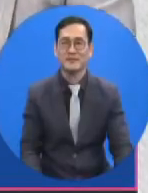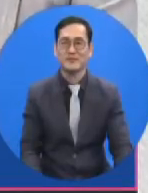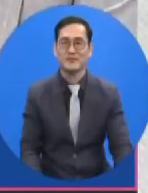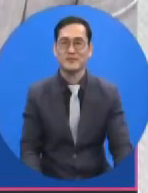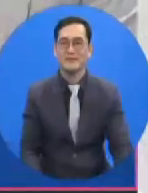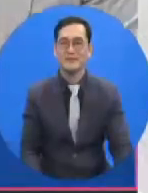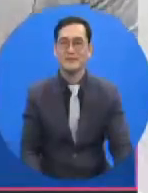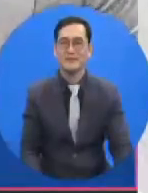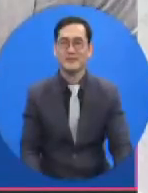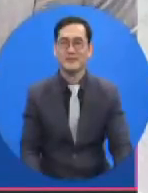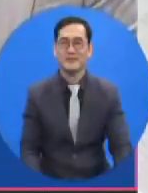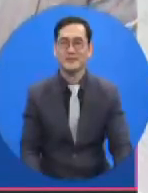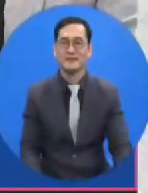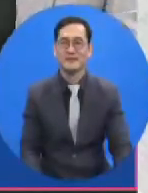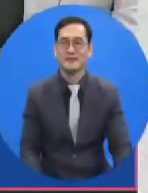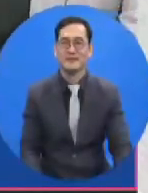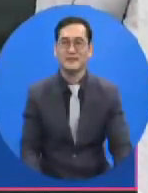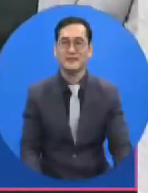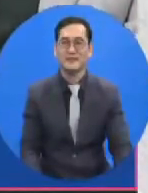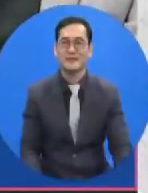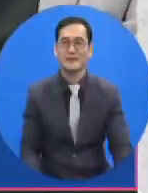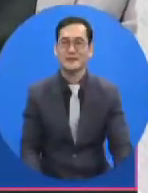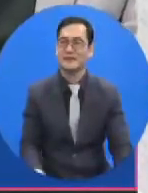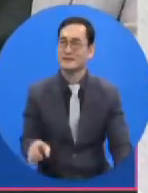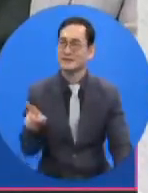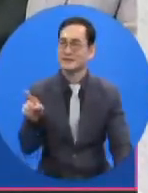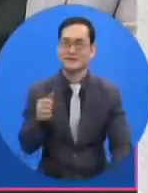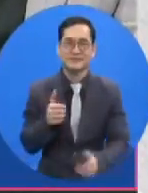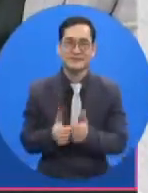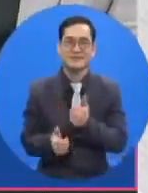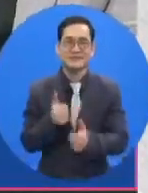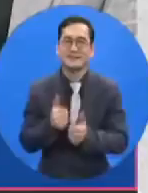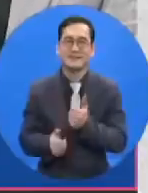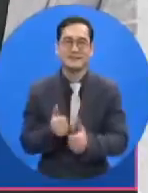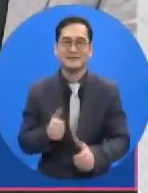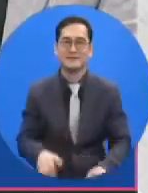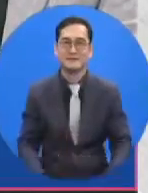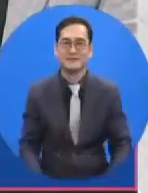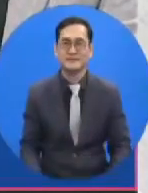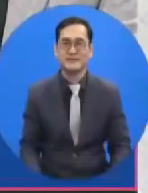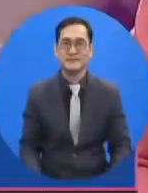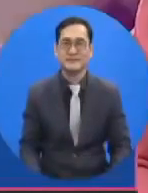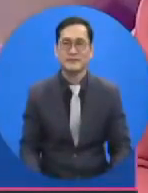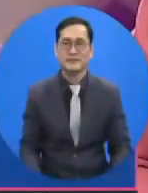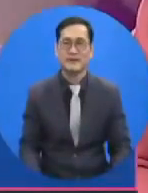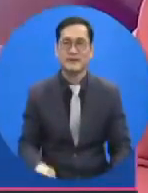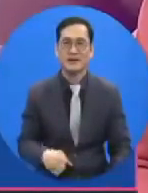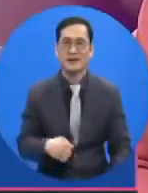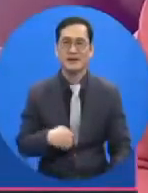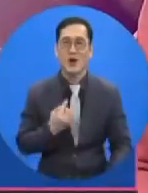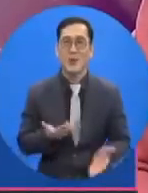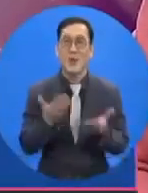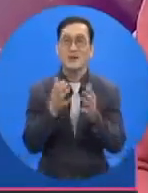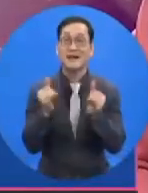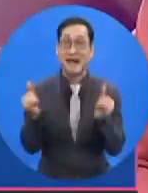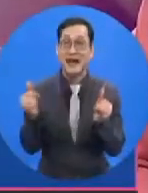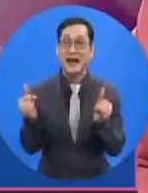정말 말이 안 나오는데 거기까지만 해도 뭔 말인지 네. 알 것 같아요. 네. 예. 자원봉사자의 어떤 그런 애정 어린 네. 그런 게